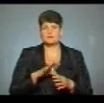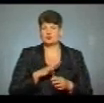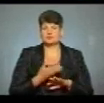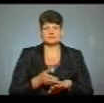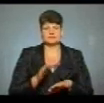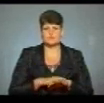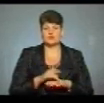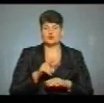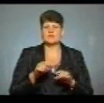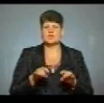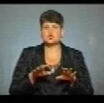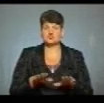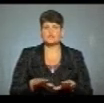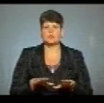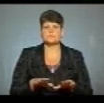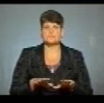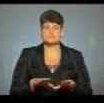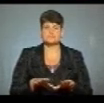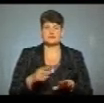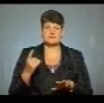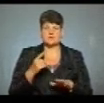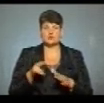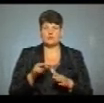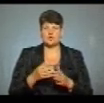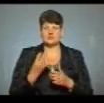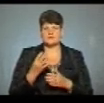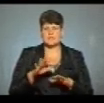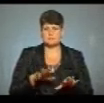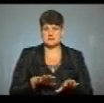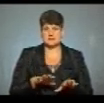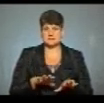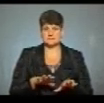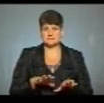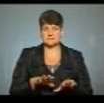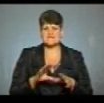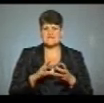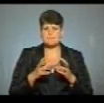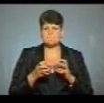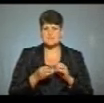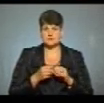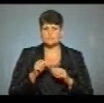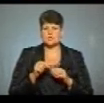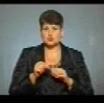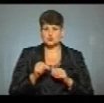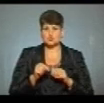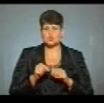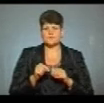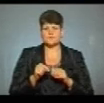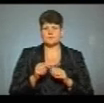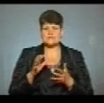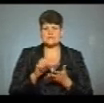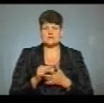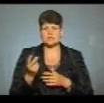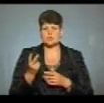воно вирішувало з першого по четверте місце. І за підсумками цього ж бойового розгортання ми зайняли